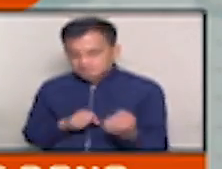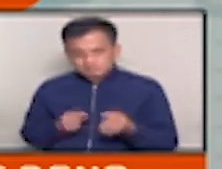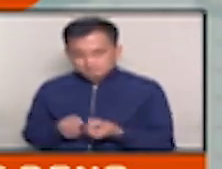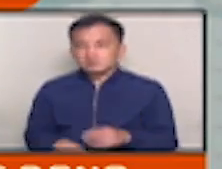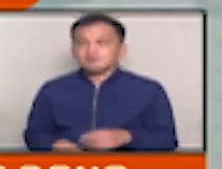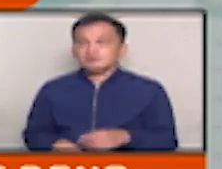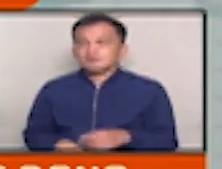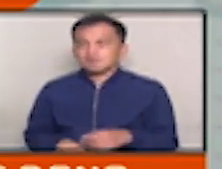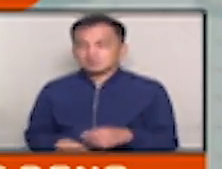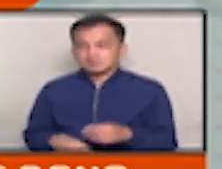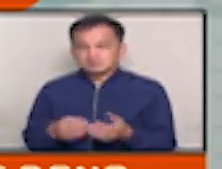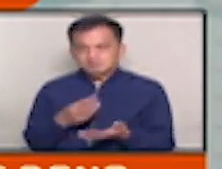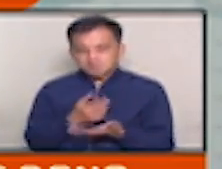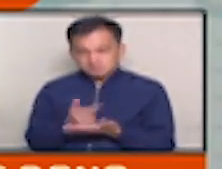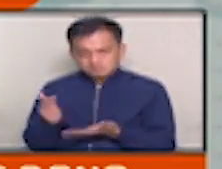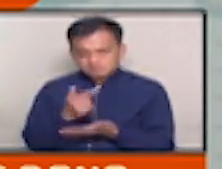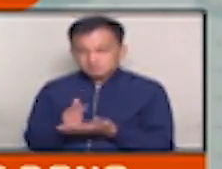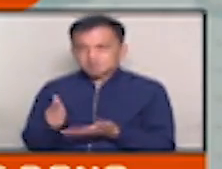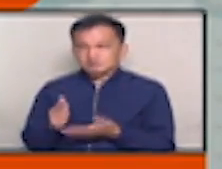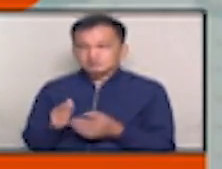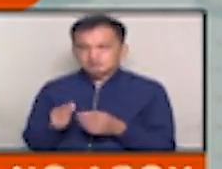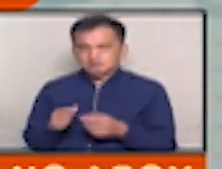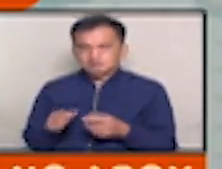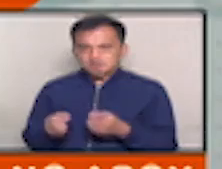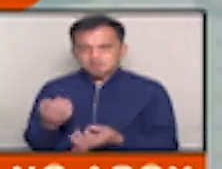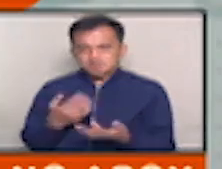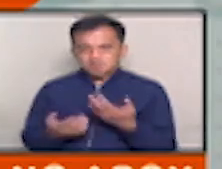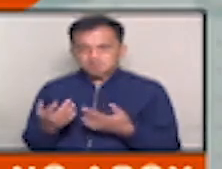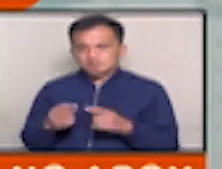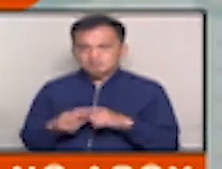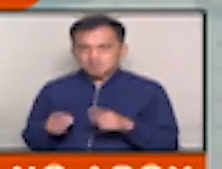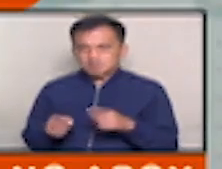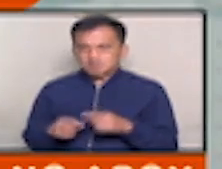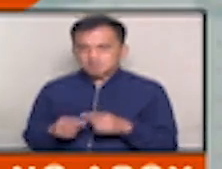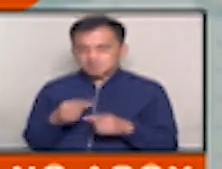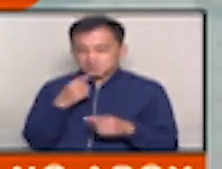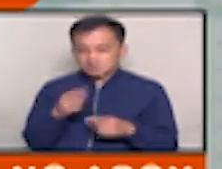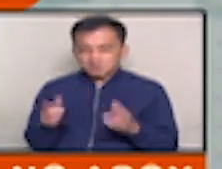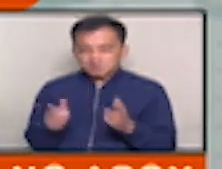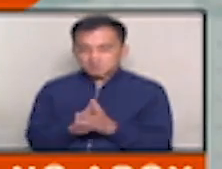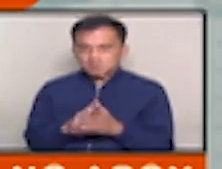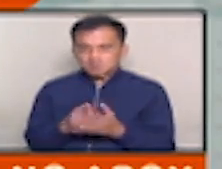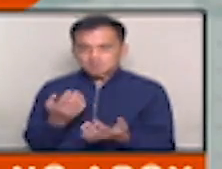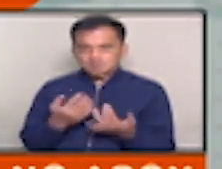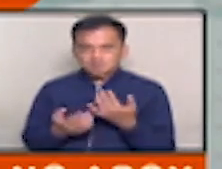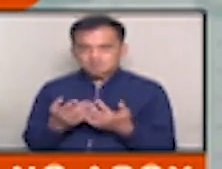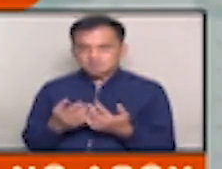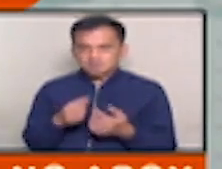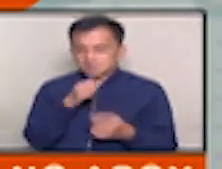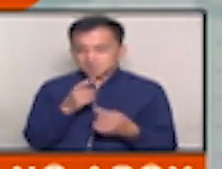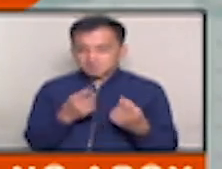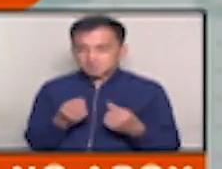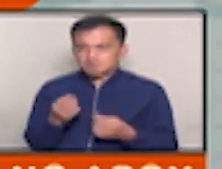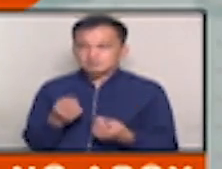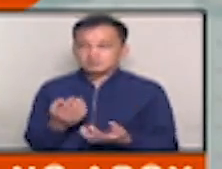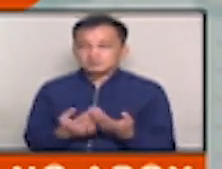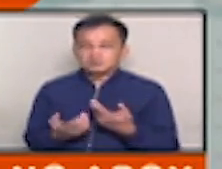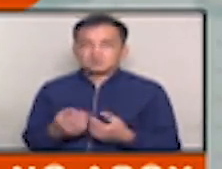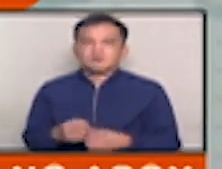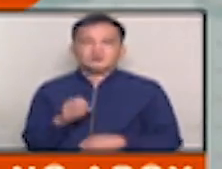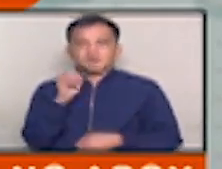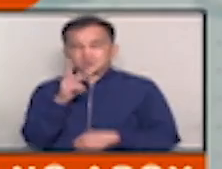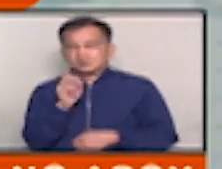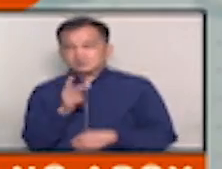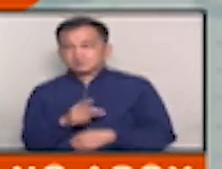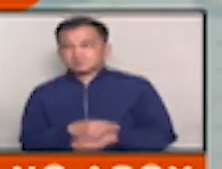aming basurahan, tapos sinusunog. Kaya lang may ordinansa rin po kami na bawal magsunog, kaya hindi po namin ginagawa yung pagsunog. Okay, okay.